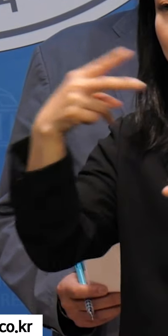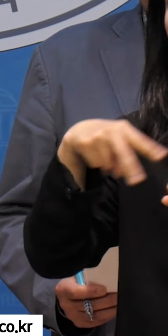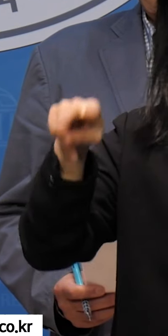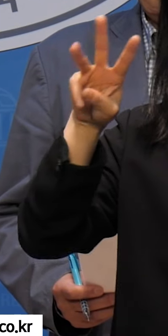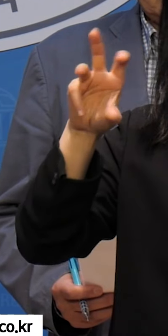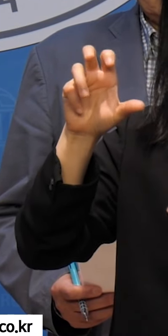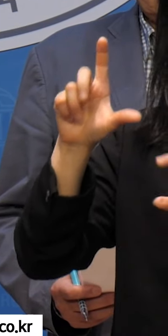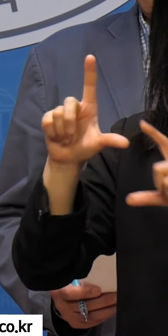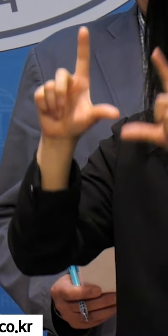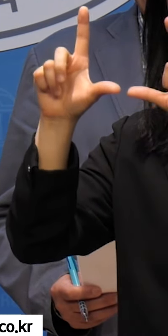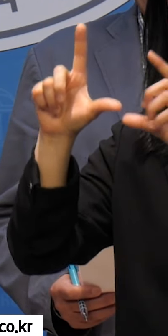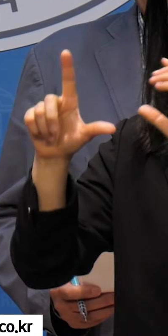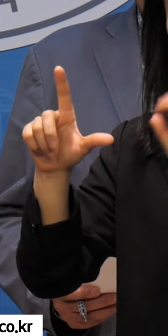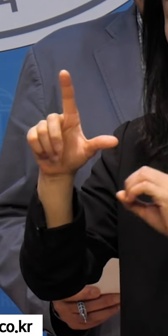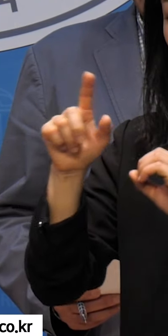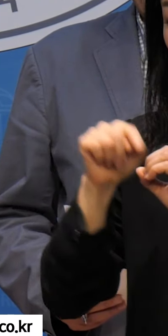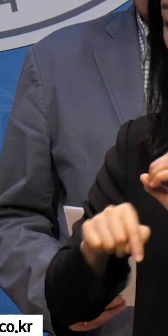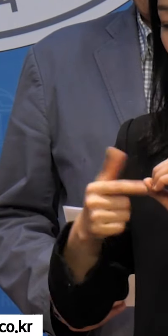2035년에는